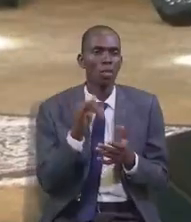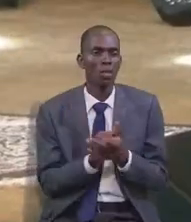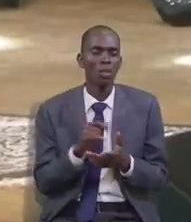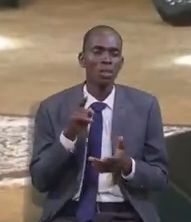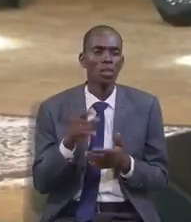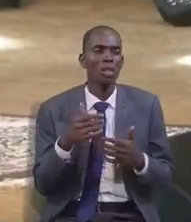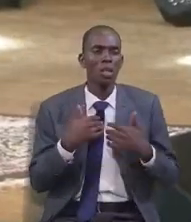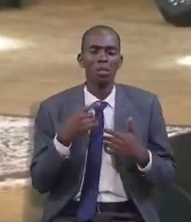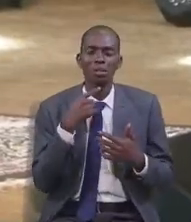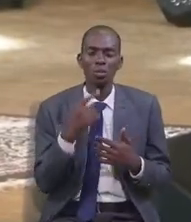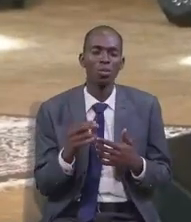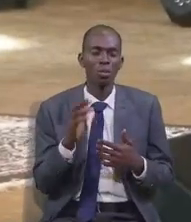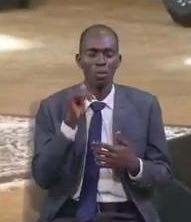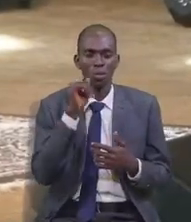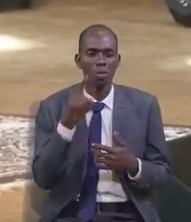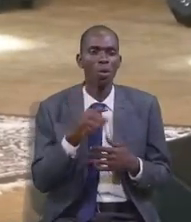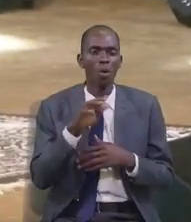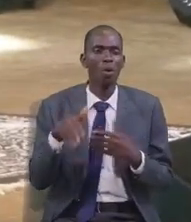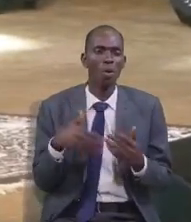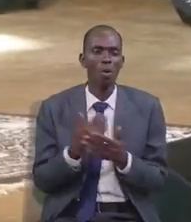avait ouvert tout son cœur,